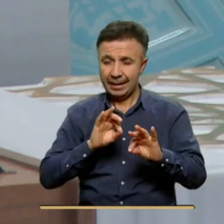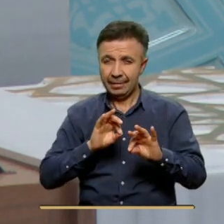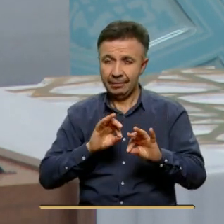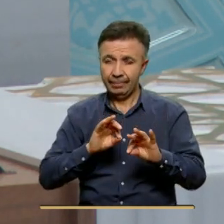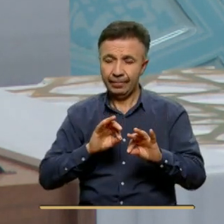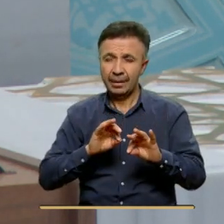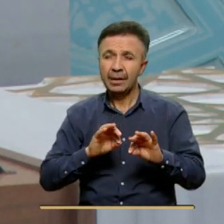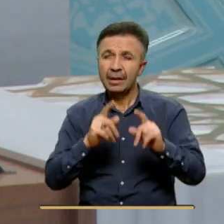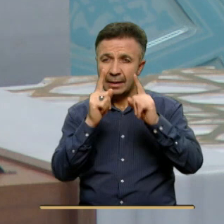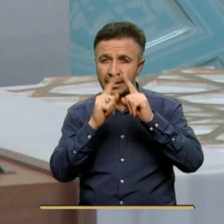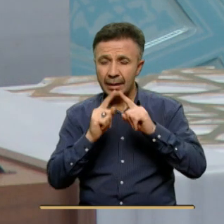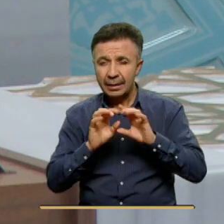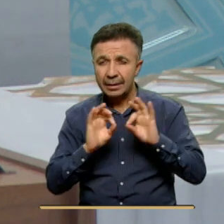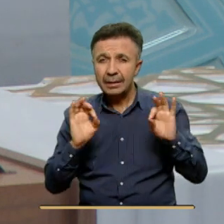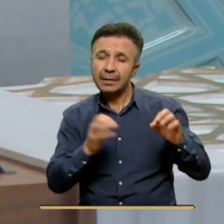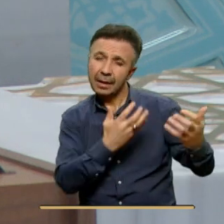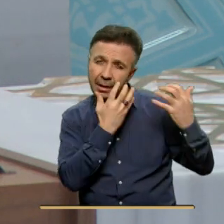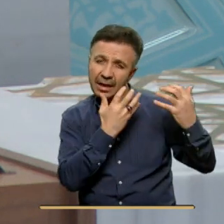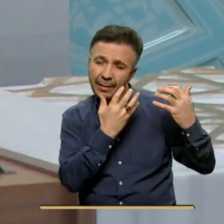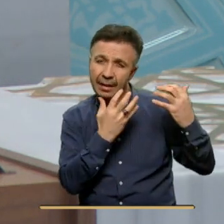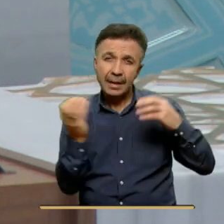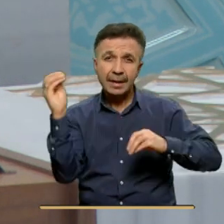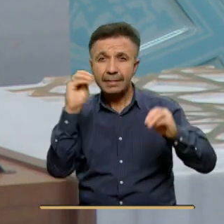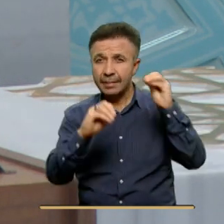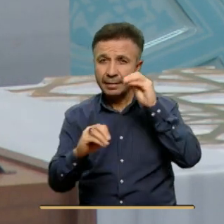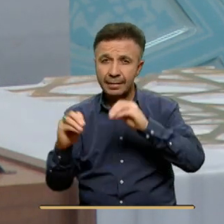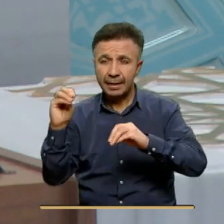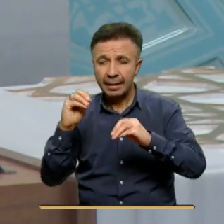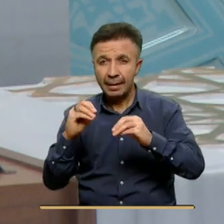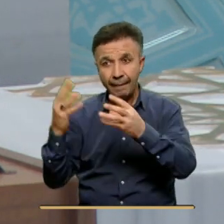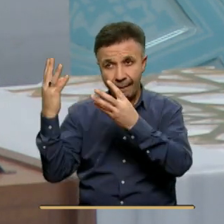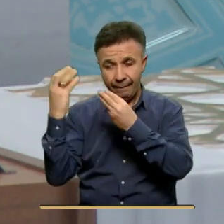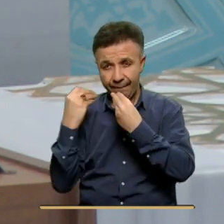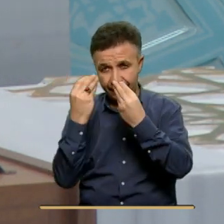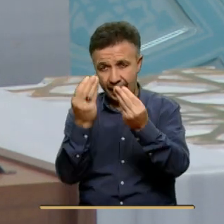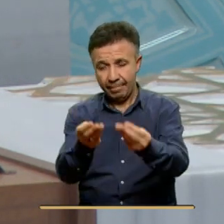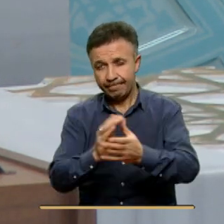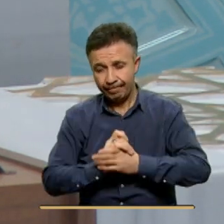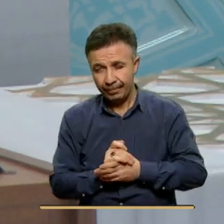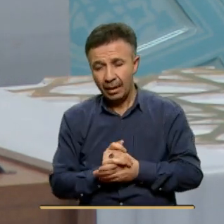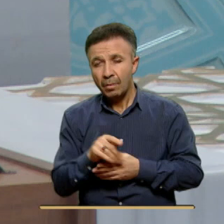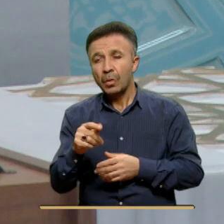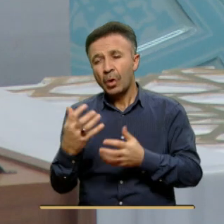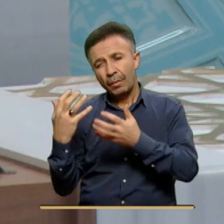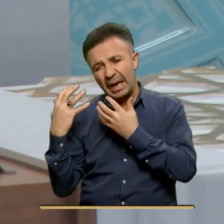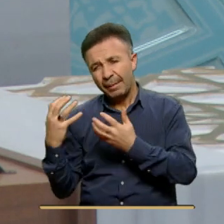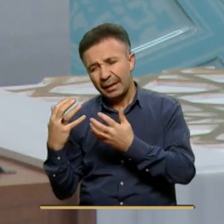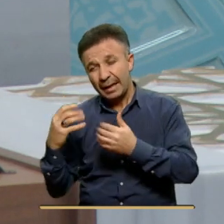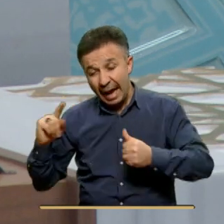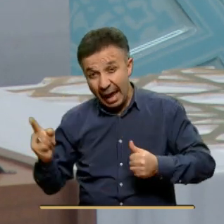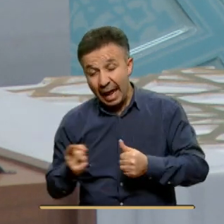sayısızca nimetlerle bizleri donatan, bu nimetlerin en önemlilerinden olan